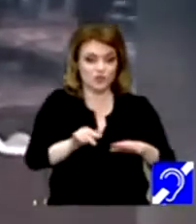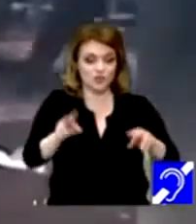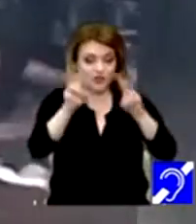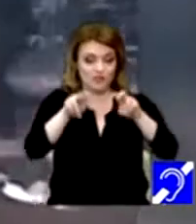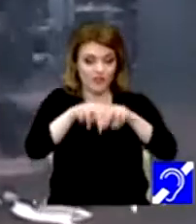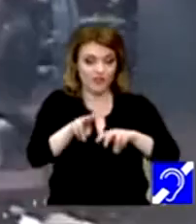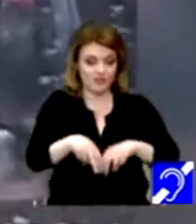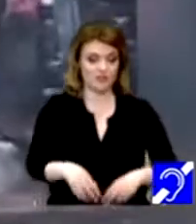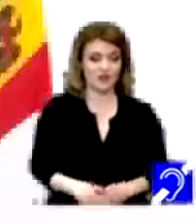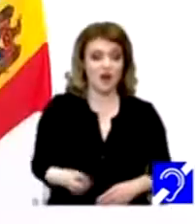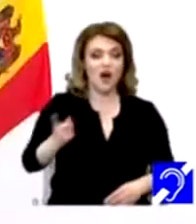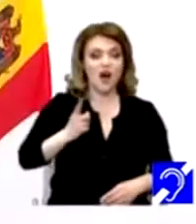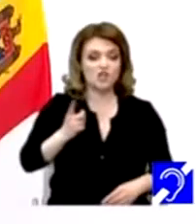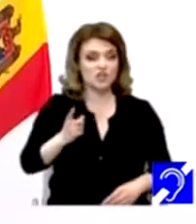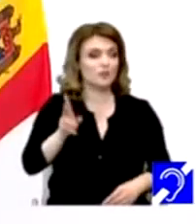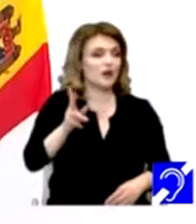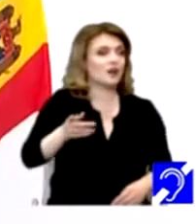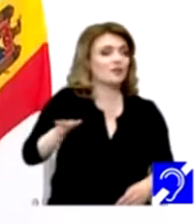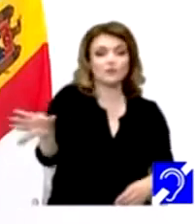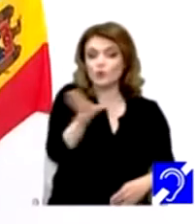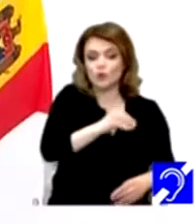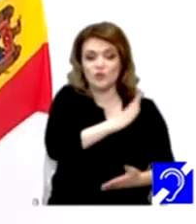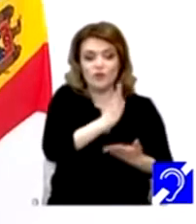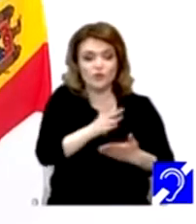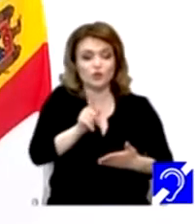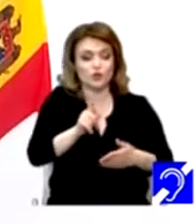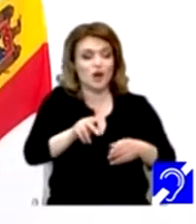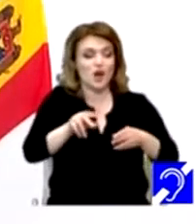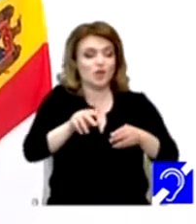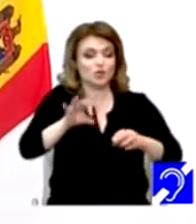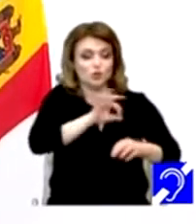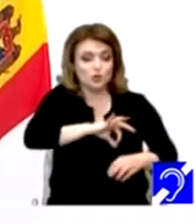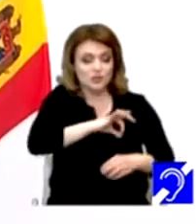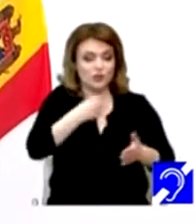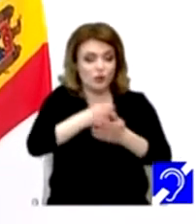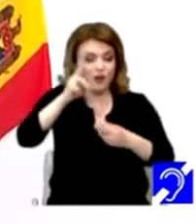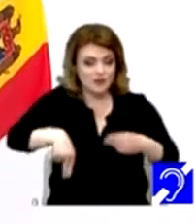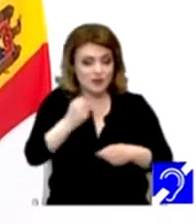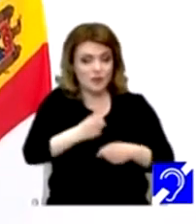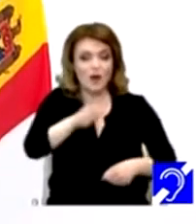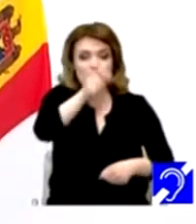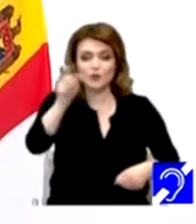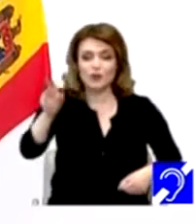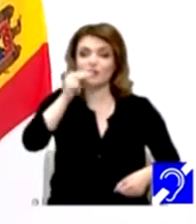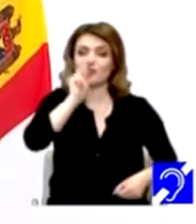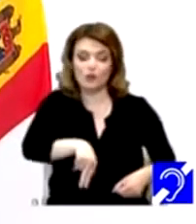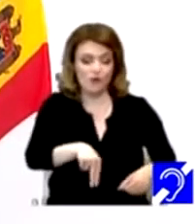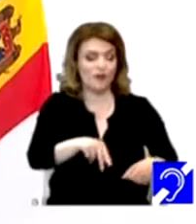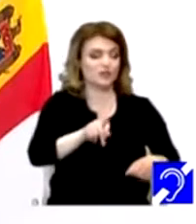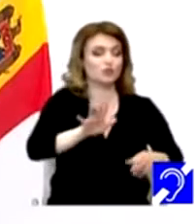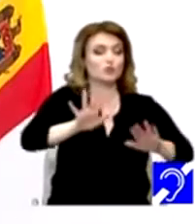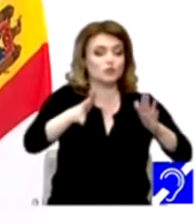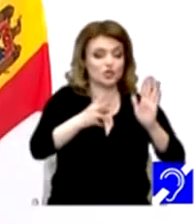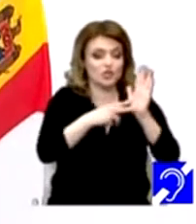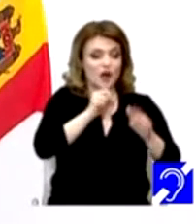anchetă. Așteptările care le-au avut toți ca într-adevăr să facă justiție și persoanele care au fost vinovate de ce s-a întâmplat pe 7